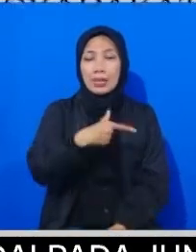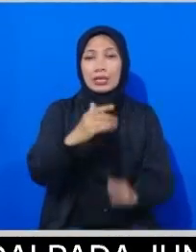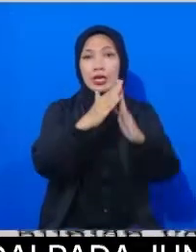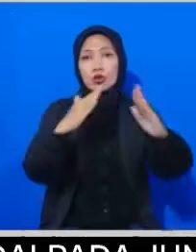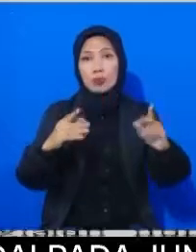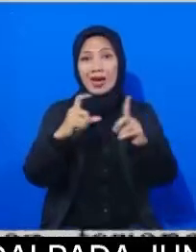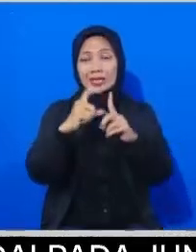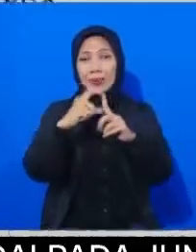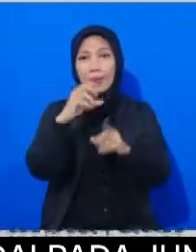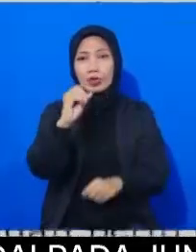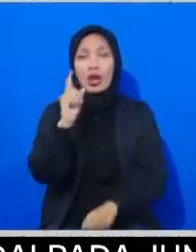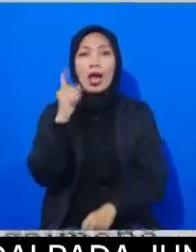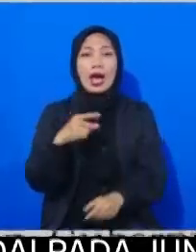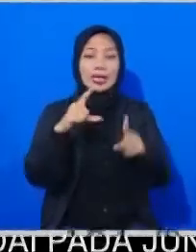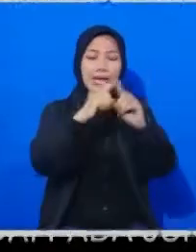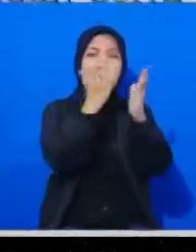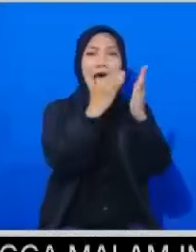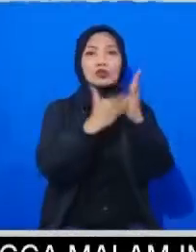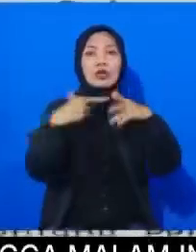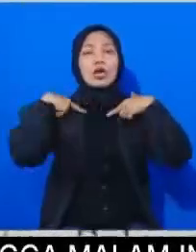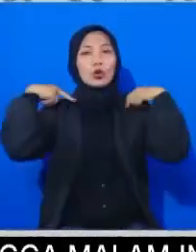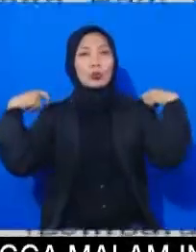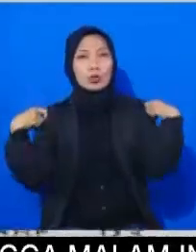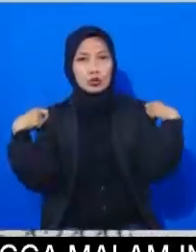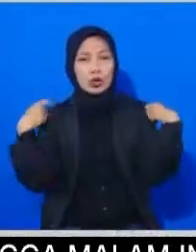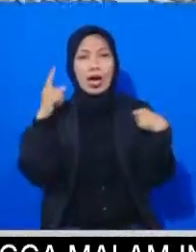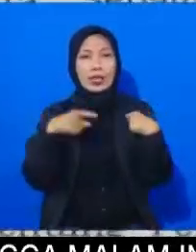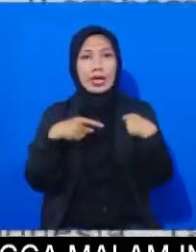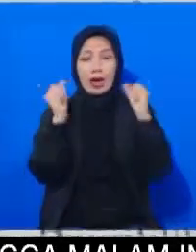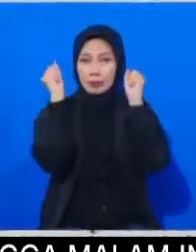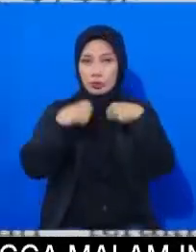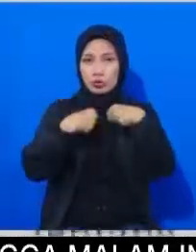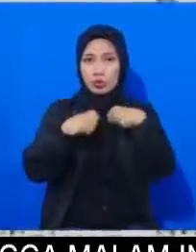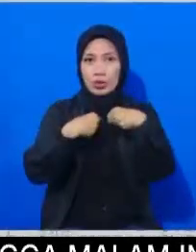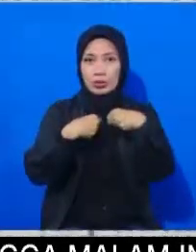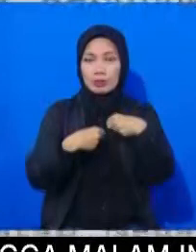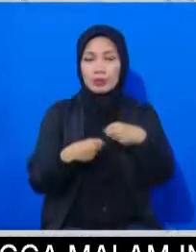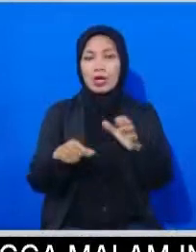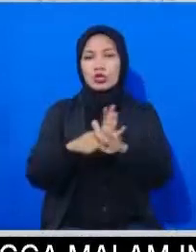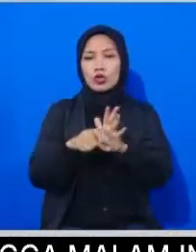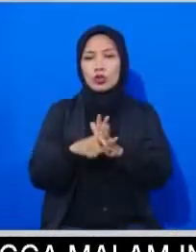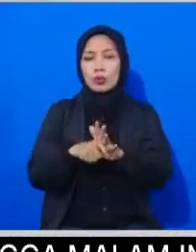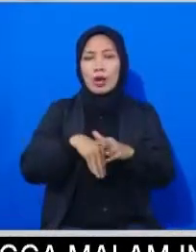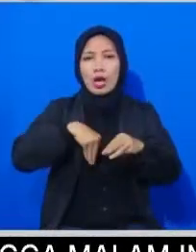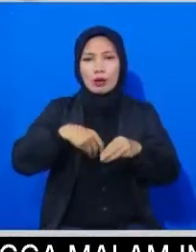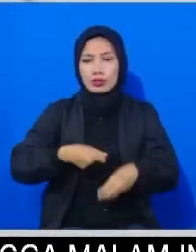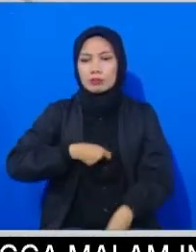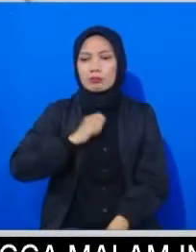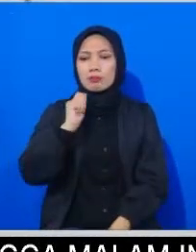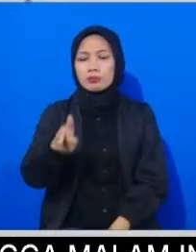Gubernur nomor 14 tahun 2020 bahwa rumah ini tidak boleh disewakan atau diperjualbelikan dan tidak